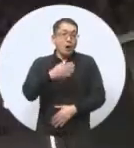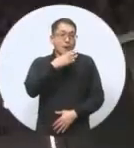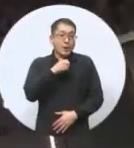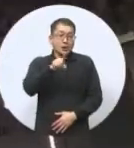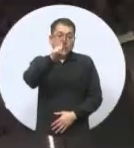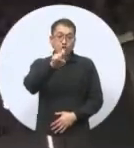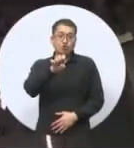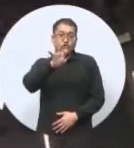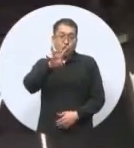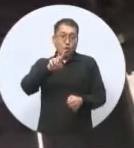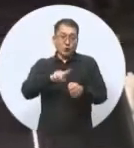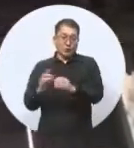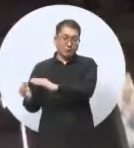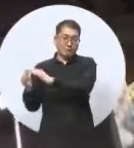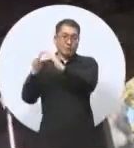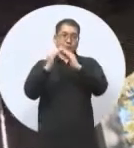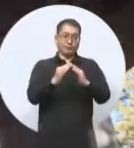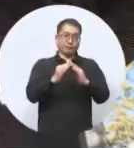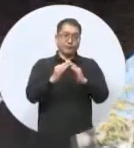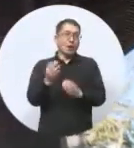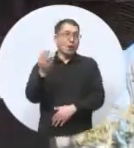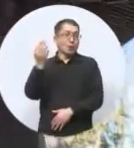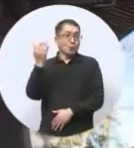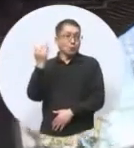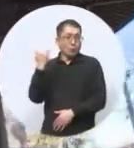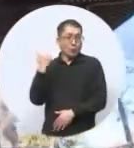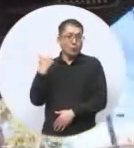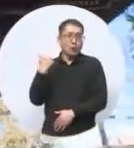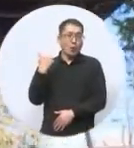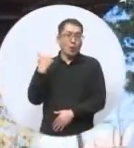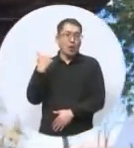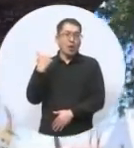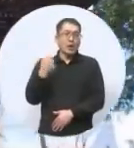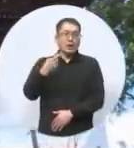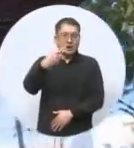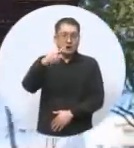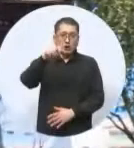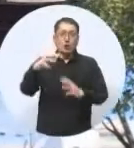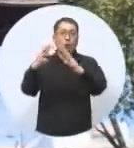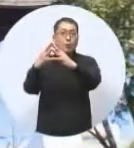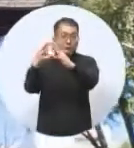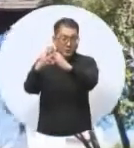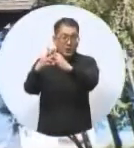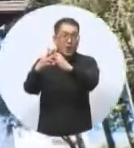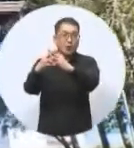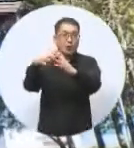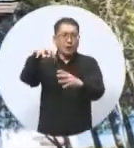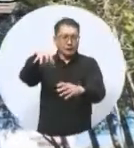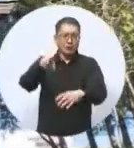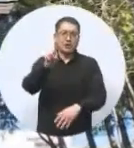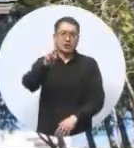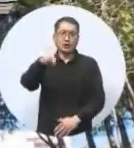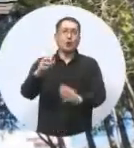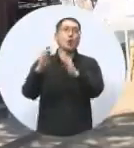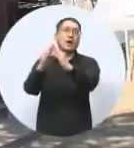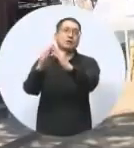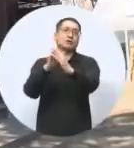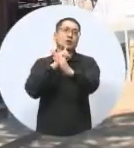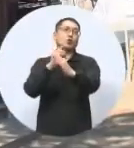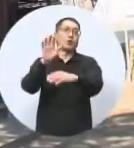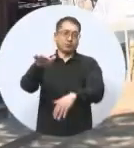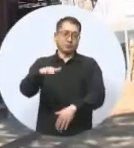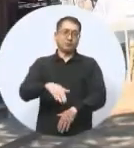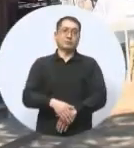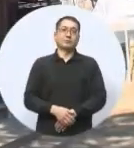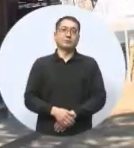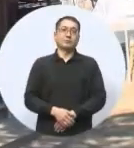年にこちらに来てますけれども、もともとはですね、あの一宮に日野家っていうのがありまして、ね、日野家っていうのがありまして